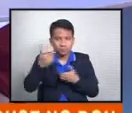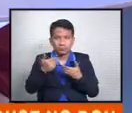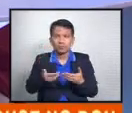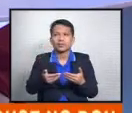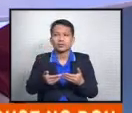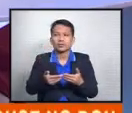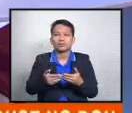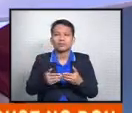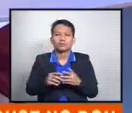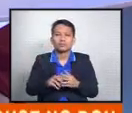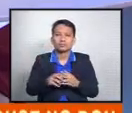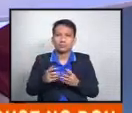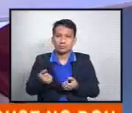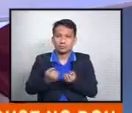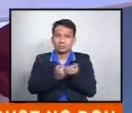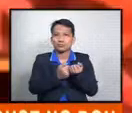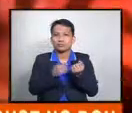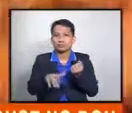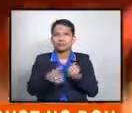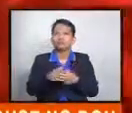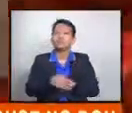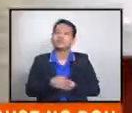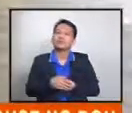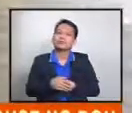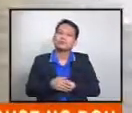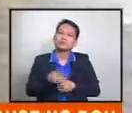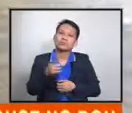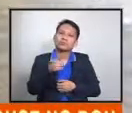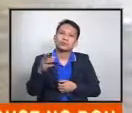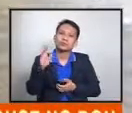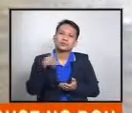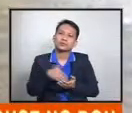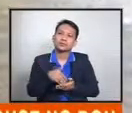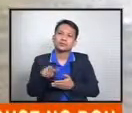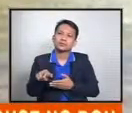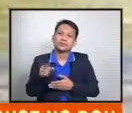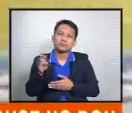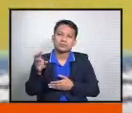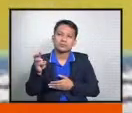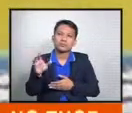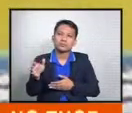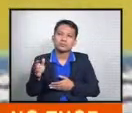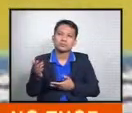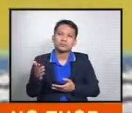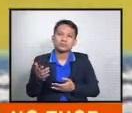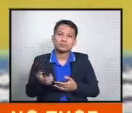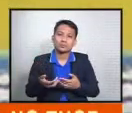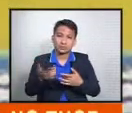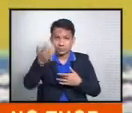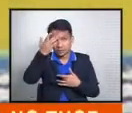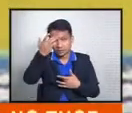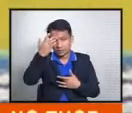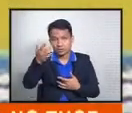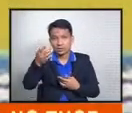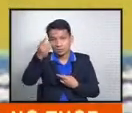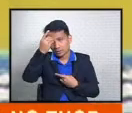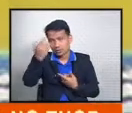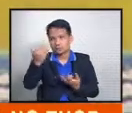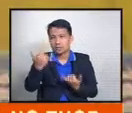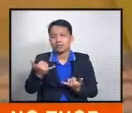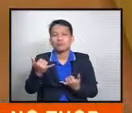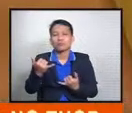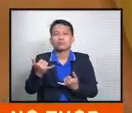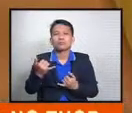gobyerno para tugunan ito. Halos 100,016 na katao na tinamaan ng sakit hanggang ngayong